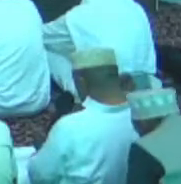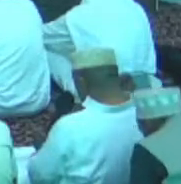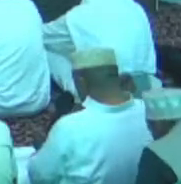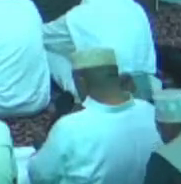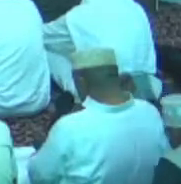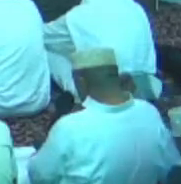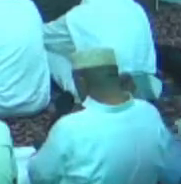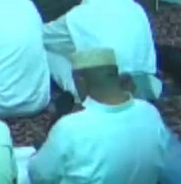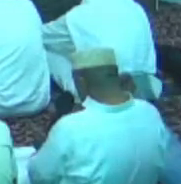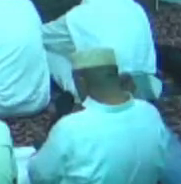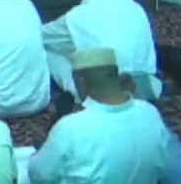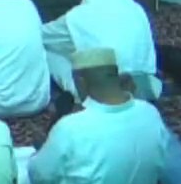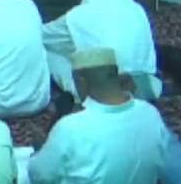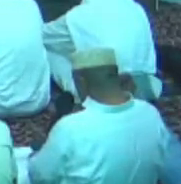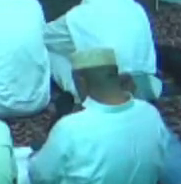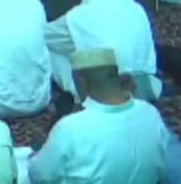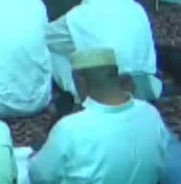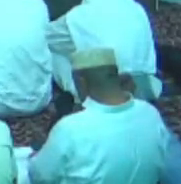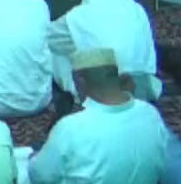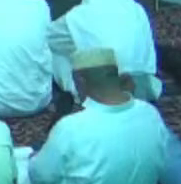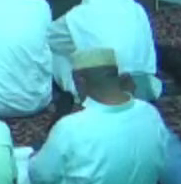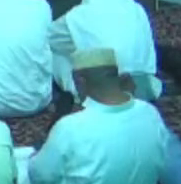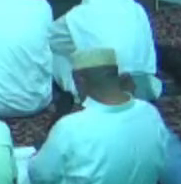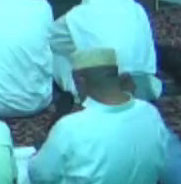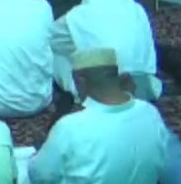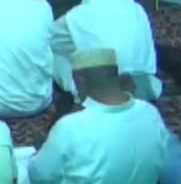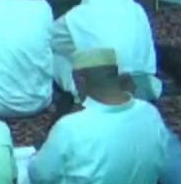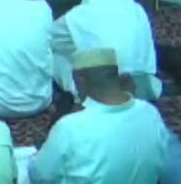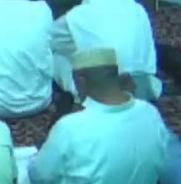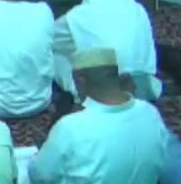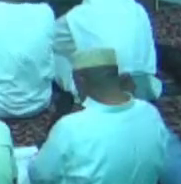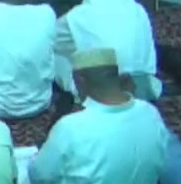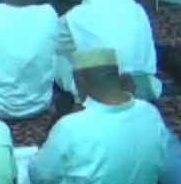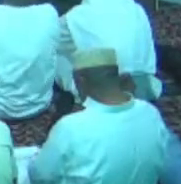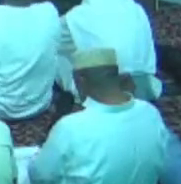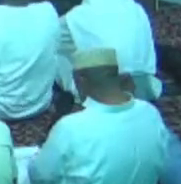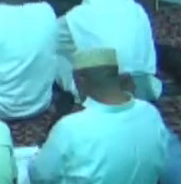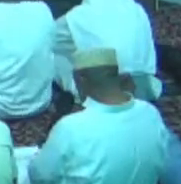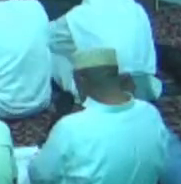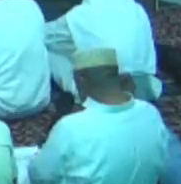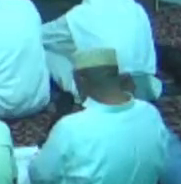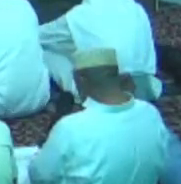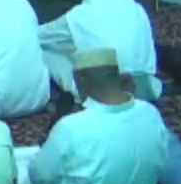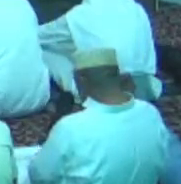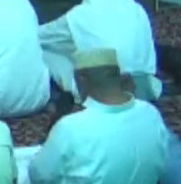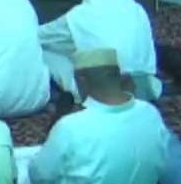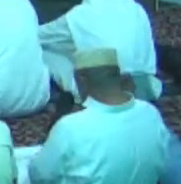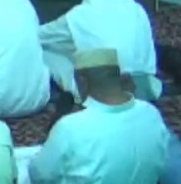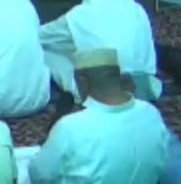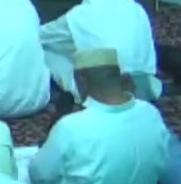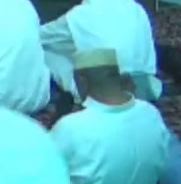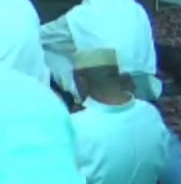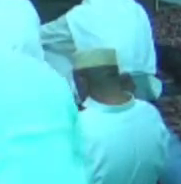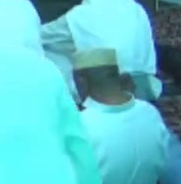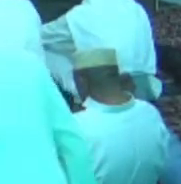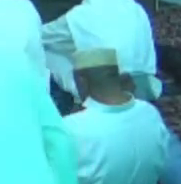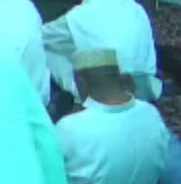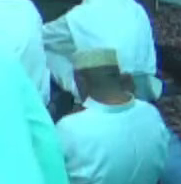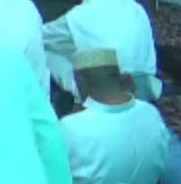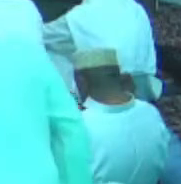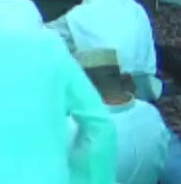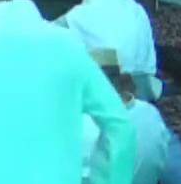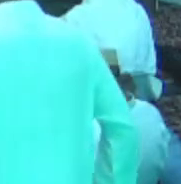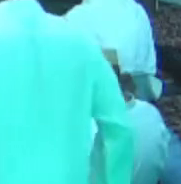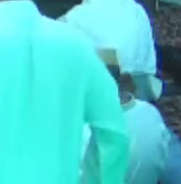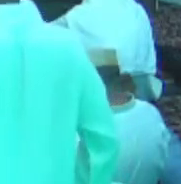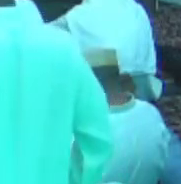السلام عليكم ورحمة الله وبركاته بسم الله الرحمن الرحيم الحمد لله والصلاة